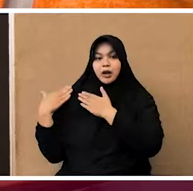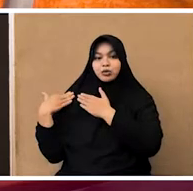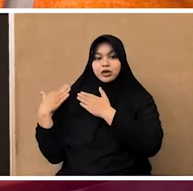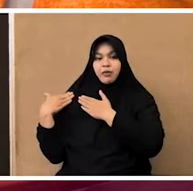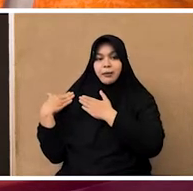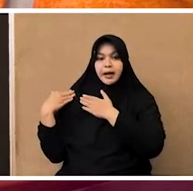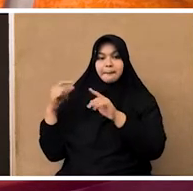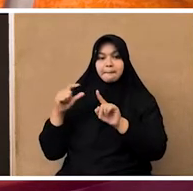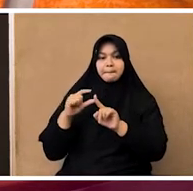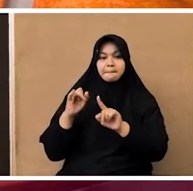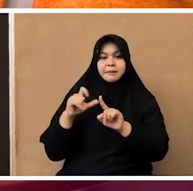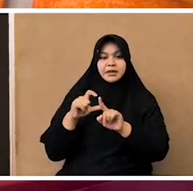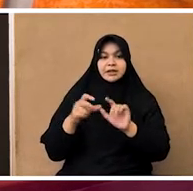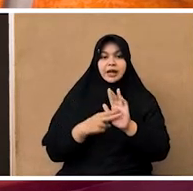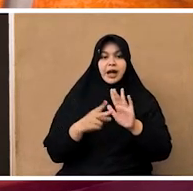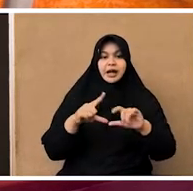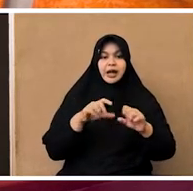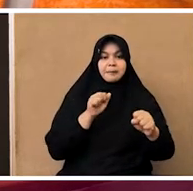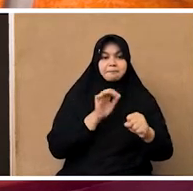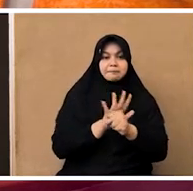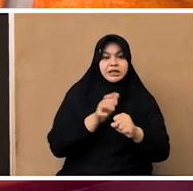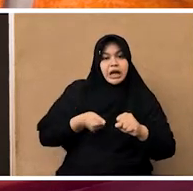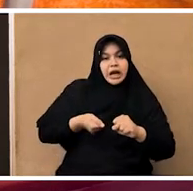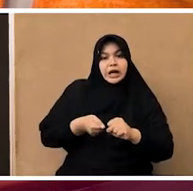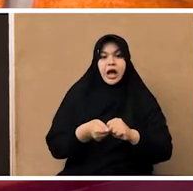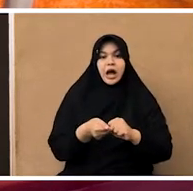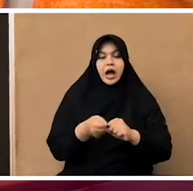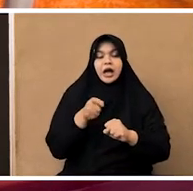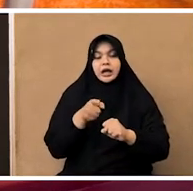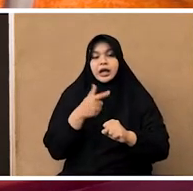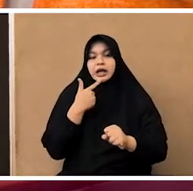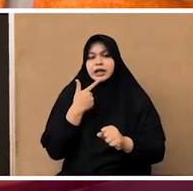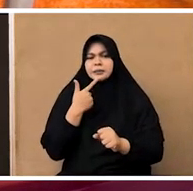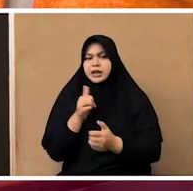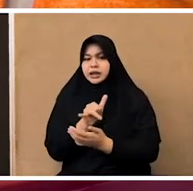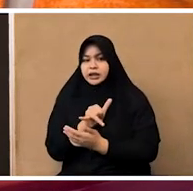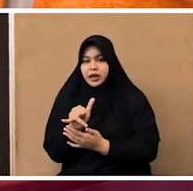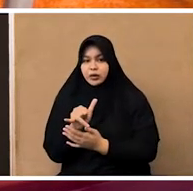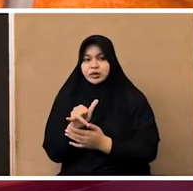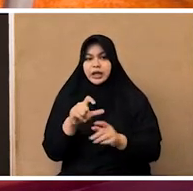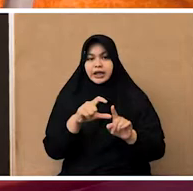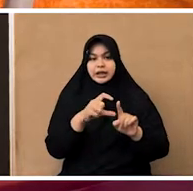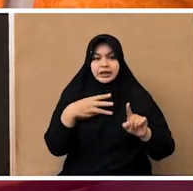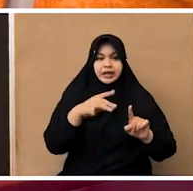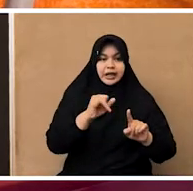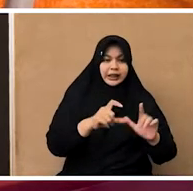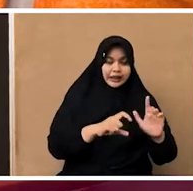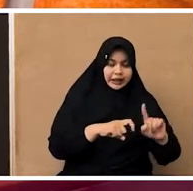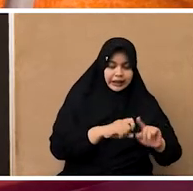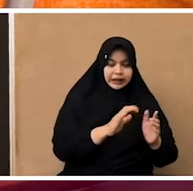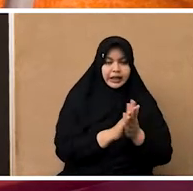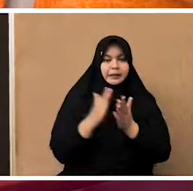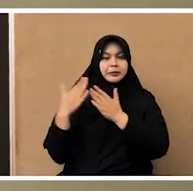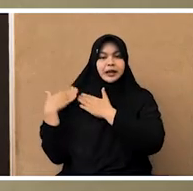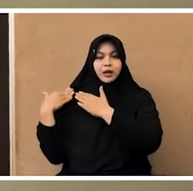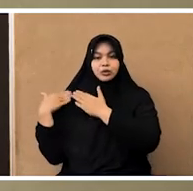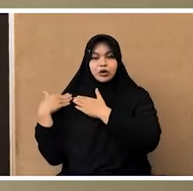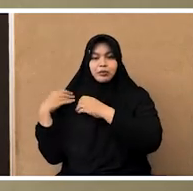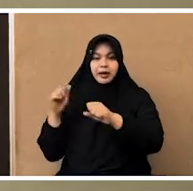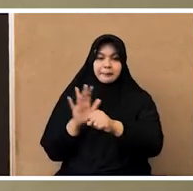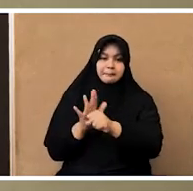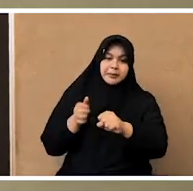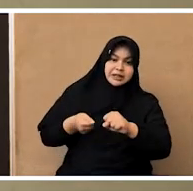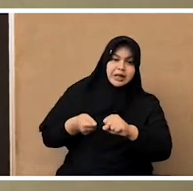pidana hal lain tentu yang juga penting selain soal delik dan Pertanggungjawaban pidana begitu